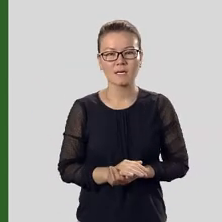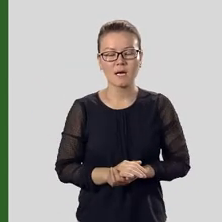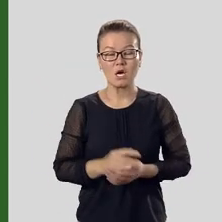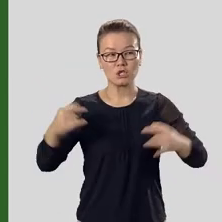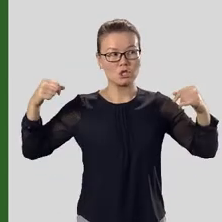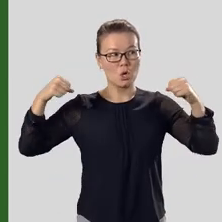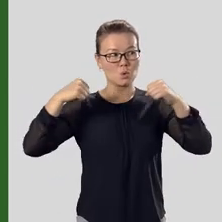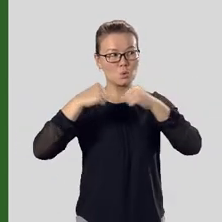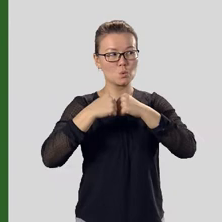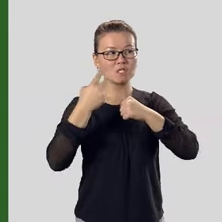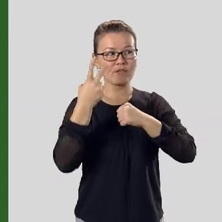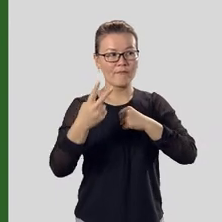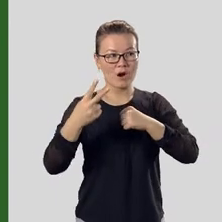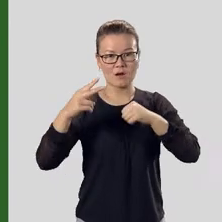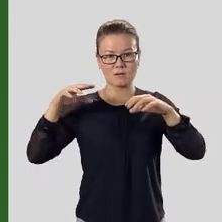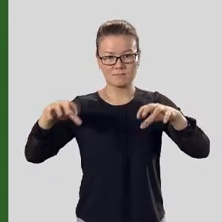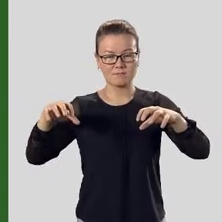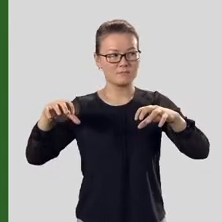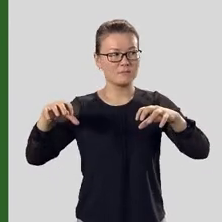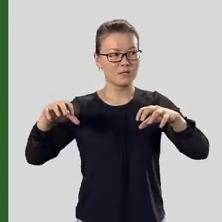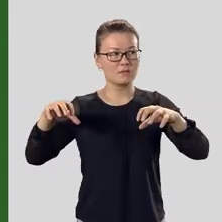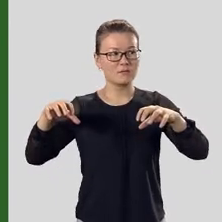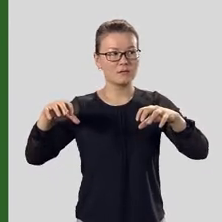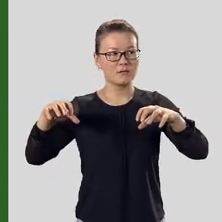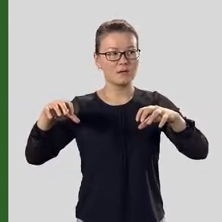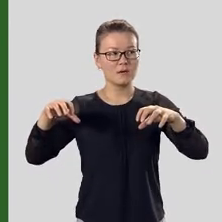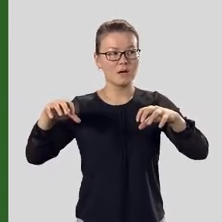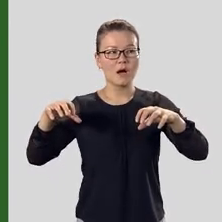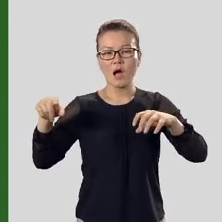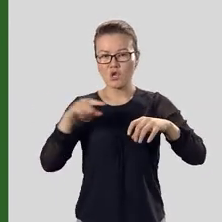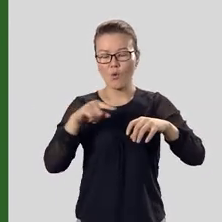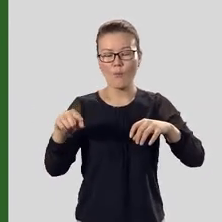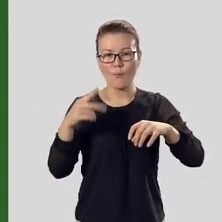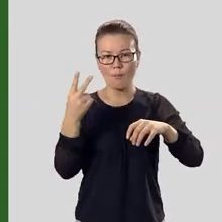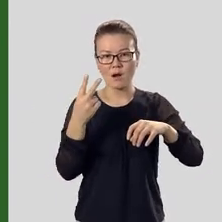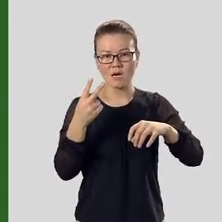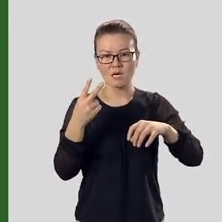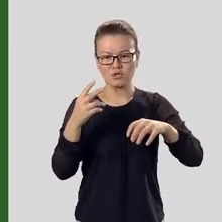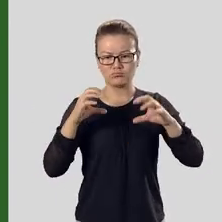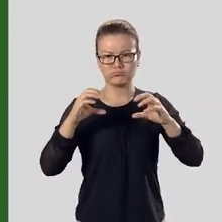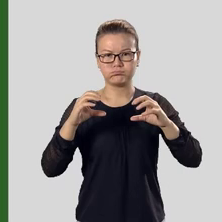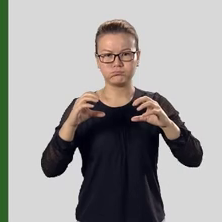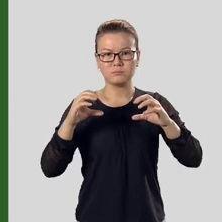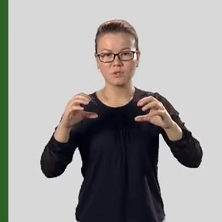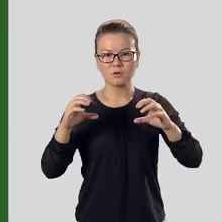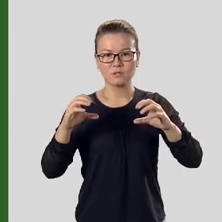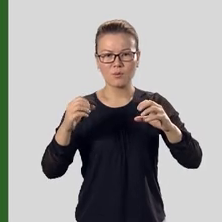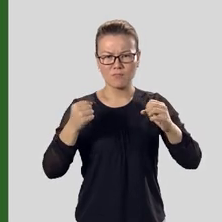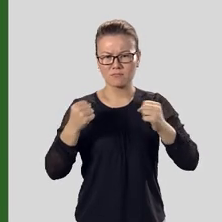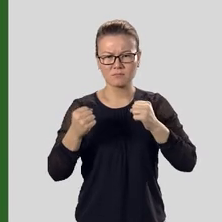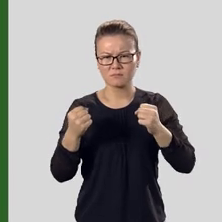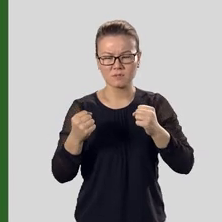Столкнулись два участка материковой земной коры. Они оба одинаково толстые,